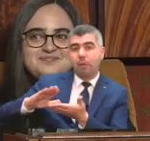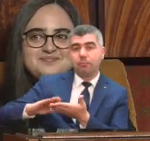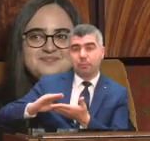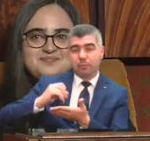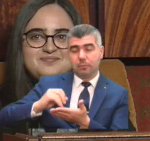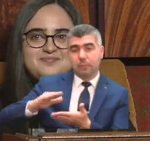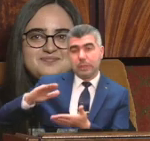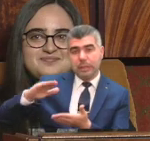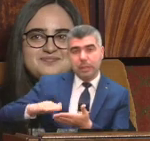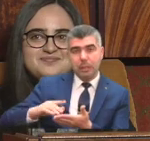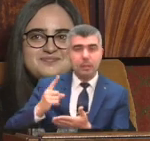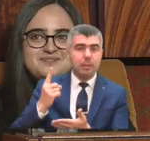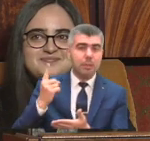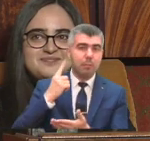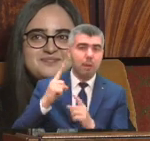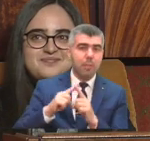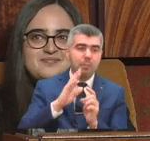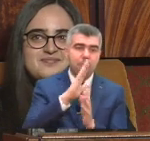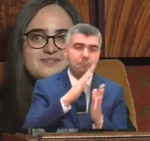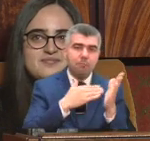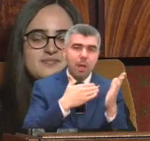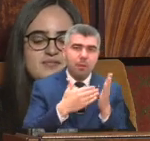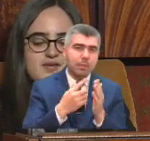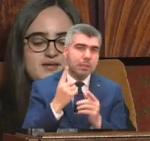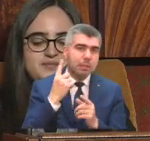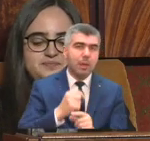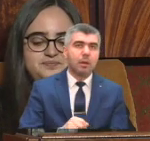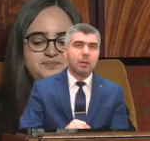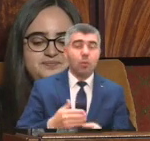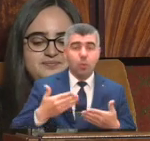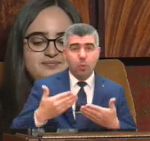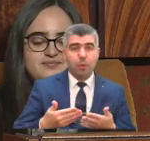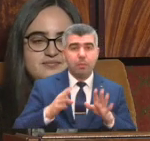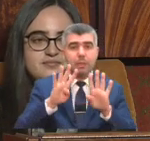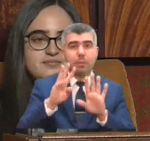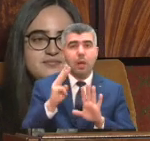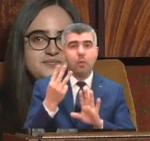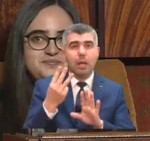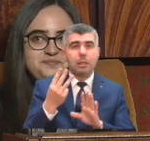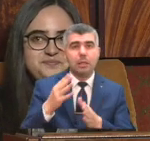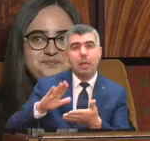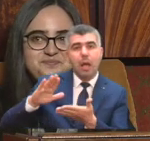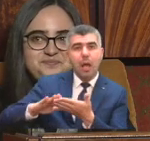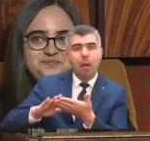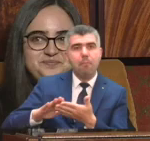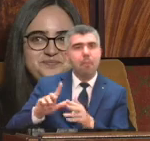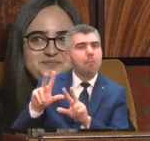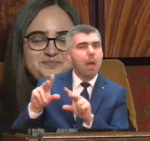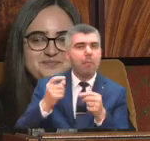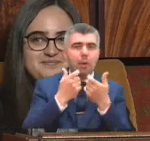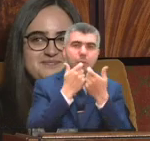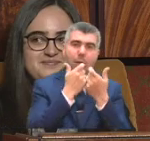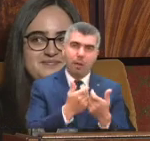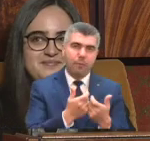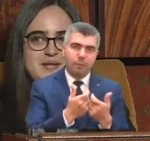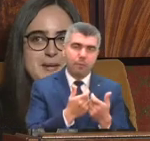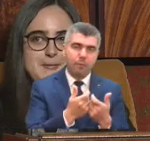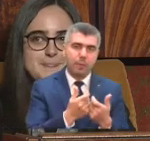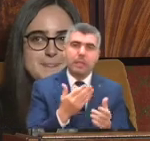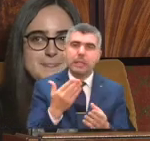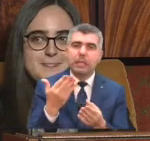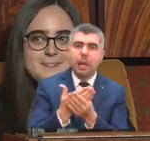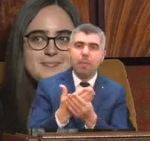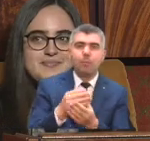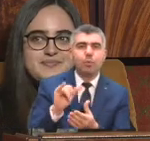للسقوط وكنسمع بأن كاين برامج. اليوم وصلت 38 عام ومازال كنشوف الوضع كما كان. بسبب البطء اللي شرتي